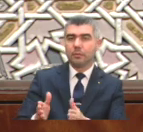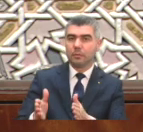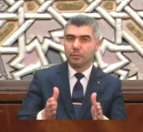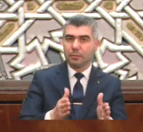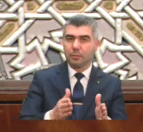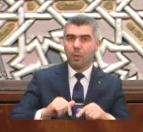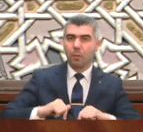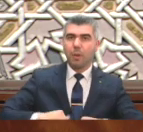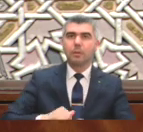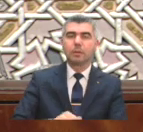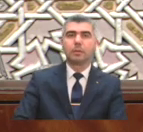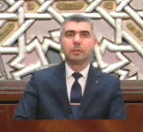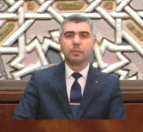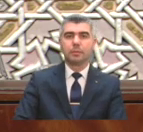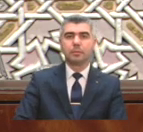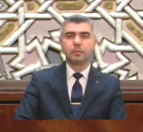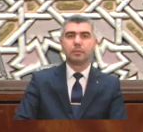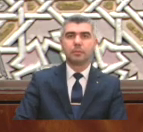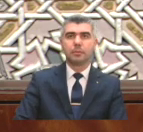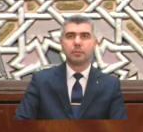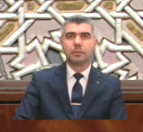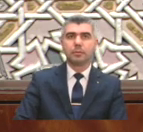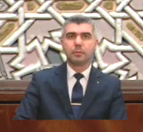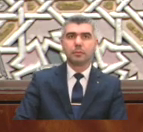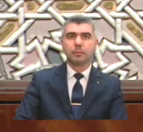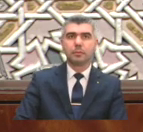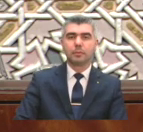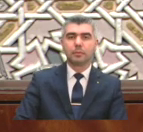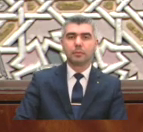سيد الوزير فيما تبقى من الوقت 20 ثانية. كاين؟